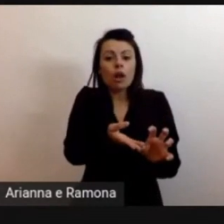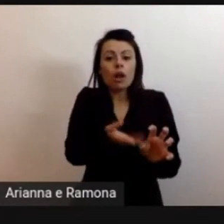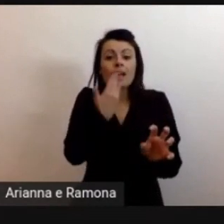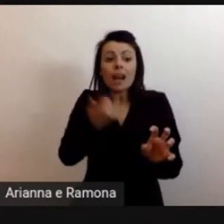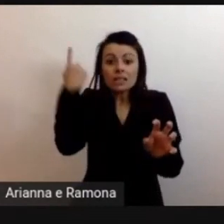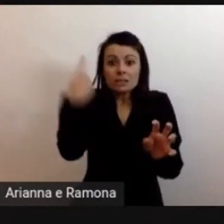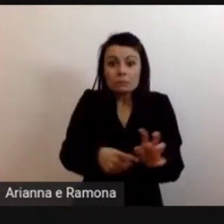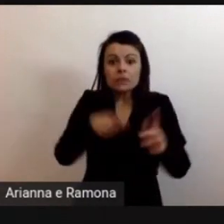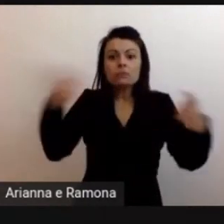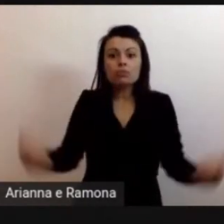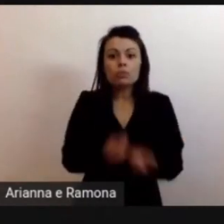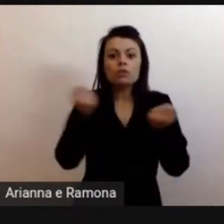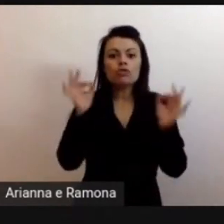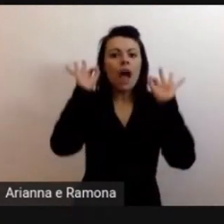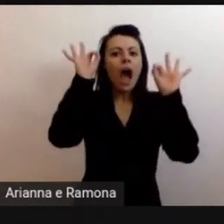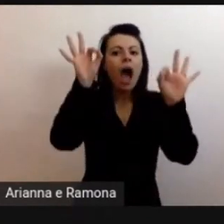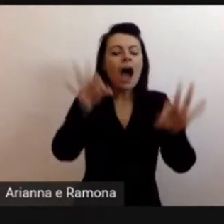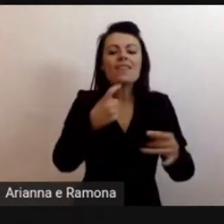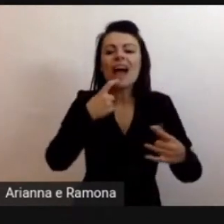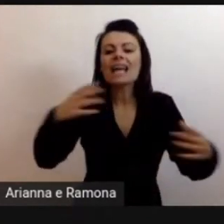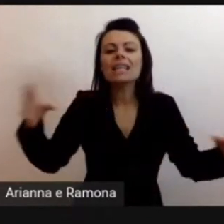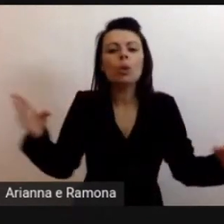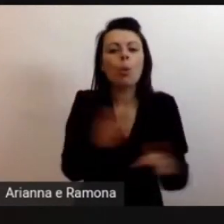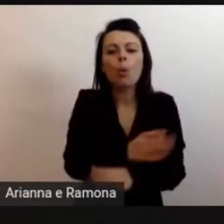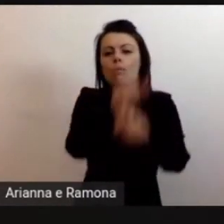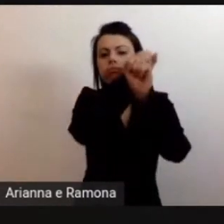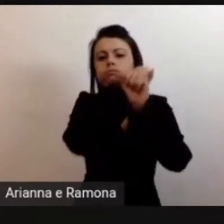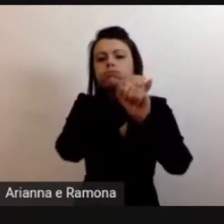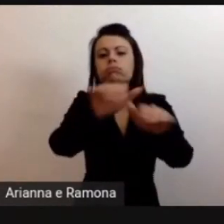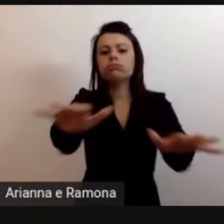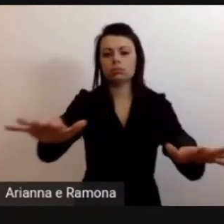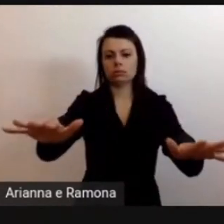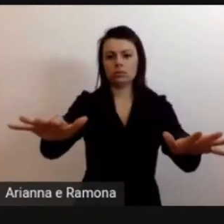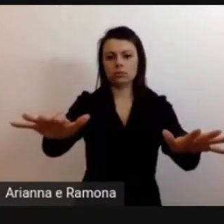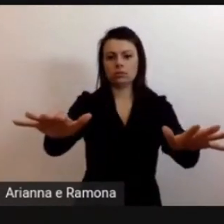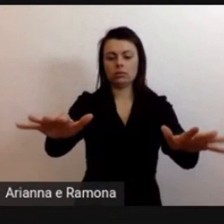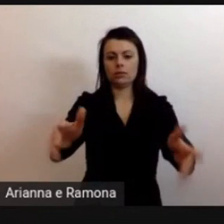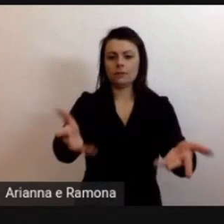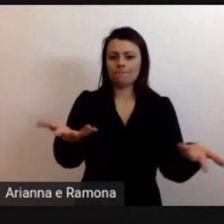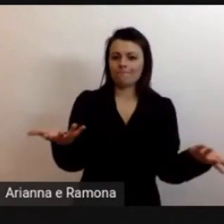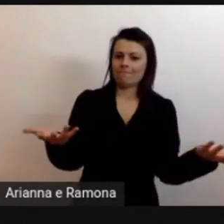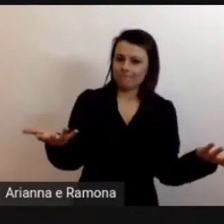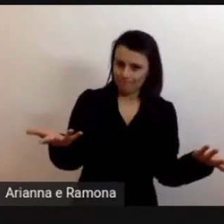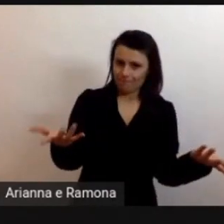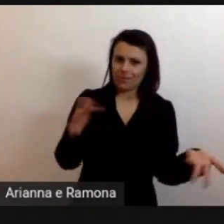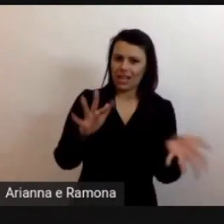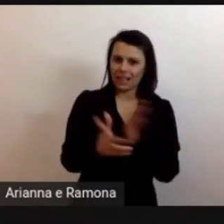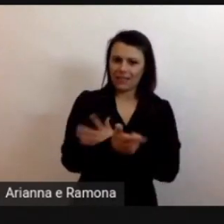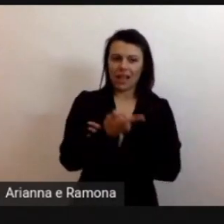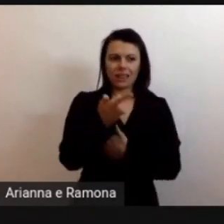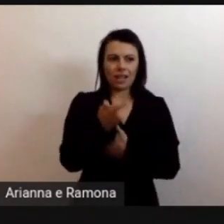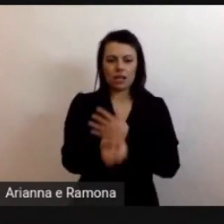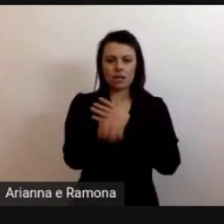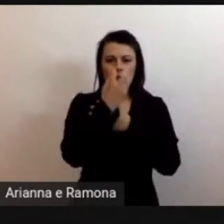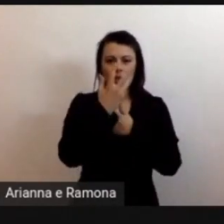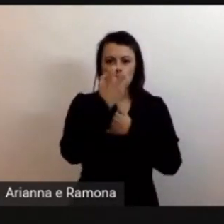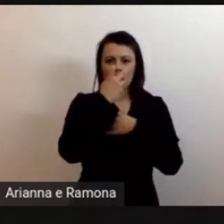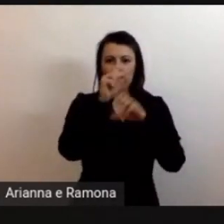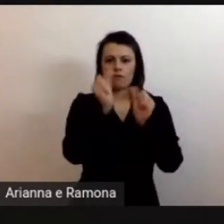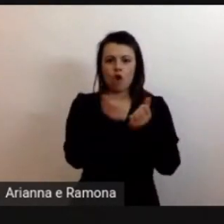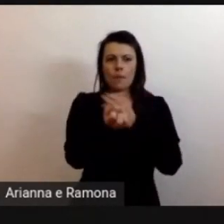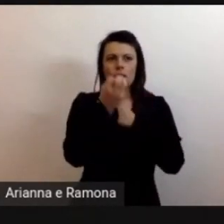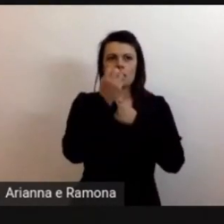e quindi e quindi condiziona totalmente il mercato